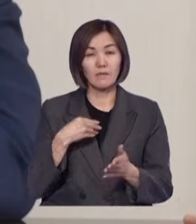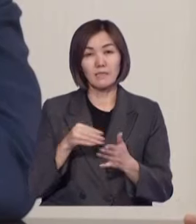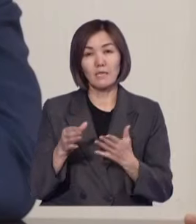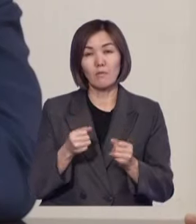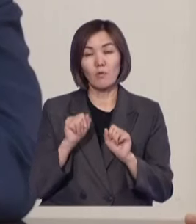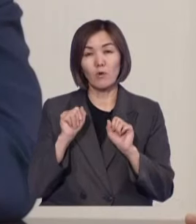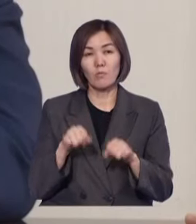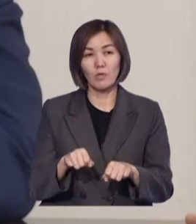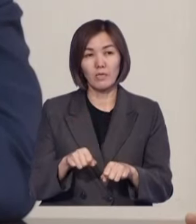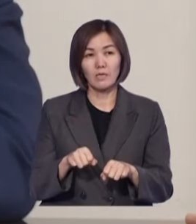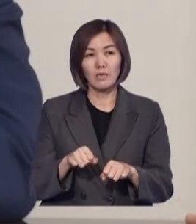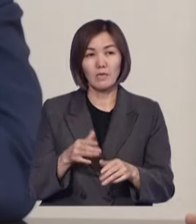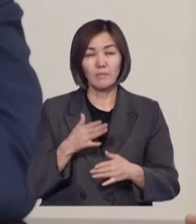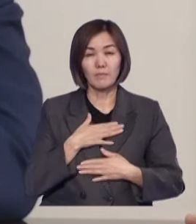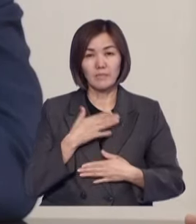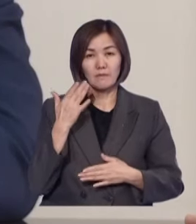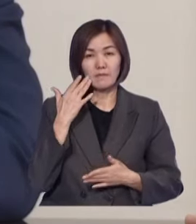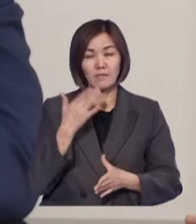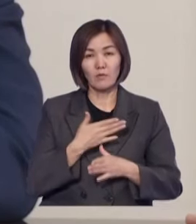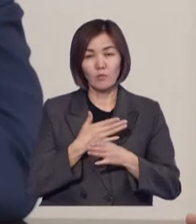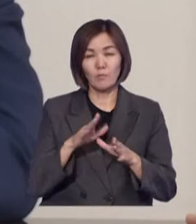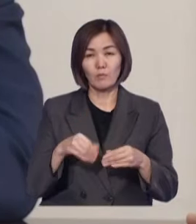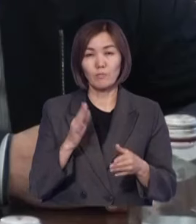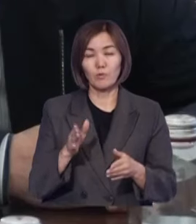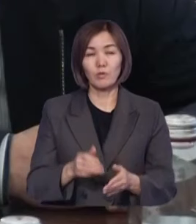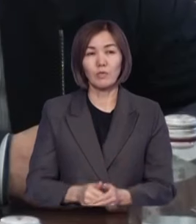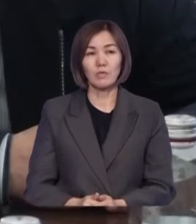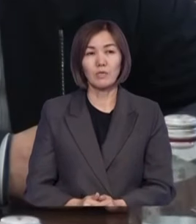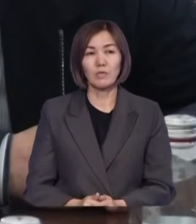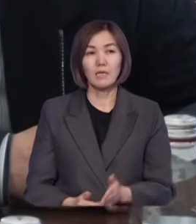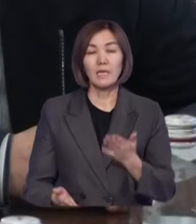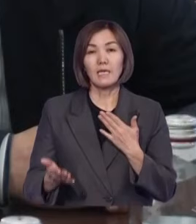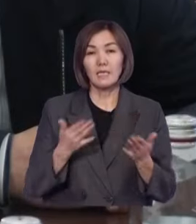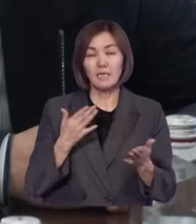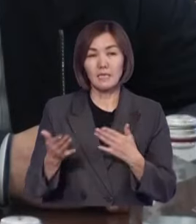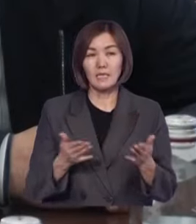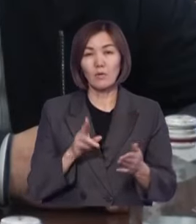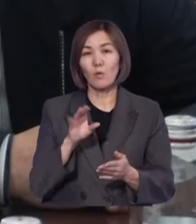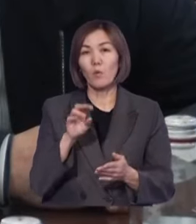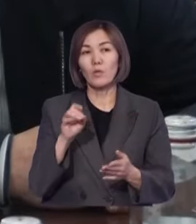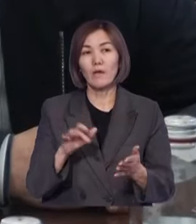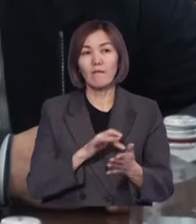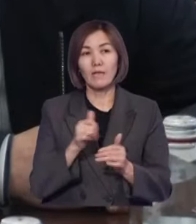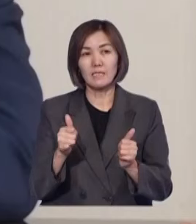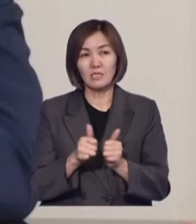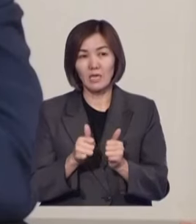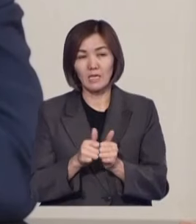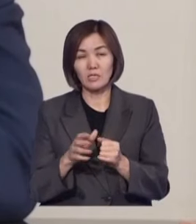алсаңыз да ары қарай біз жақтан көмек болады. Сондай. Егер мынау Қонаевқа жақындау жер болса, ол